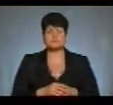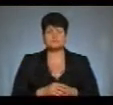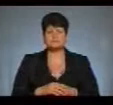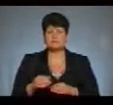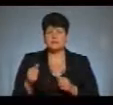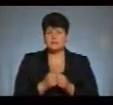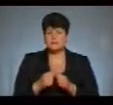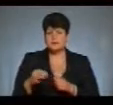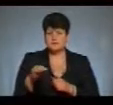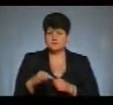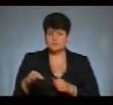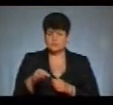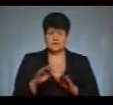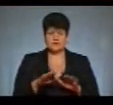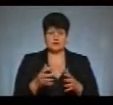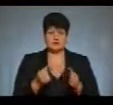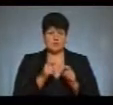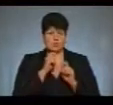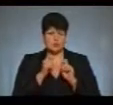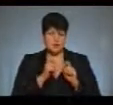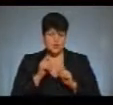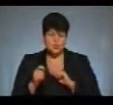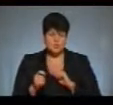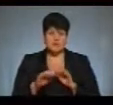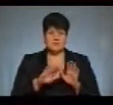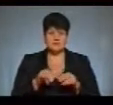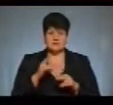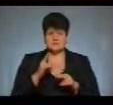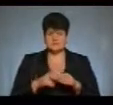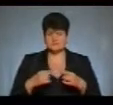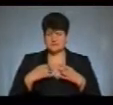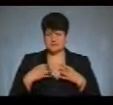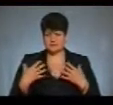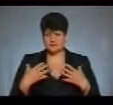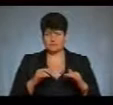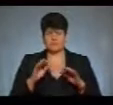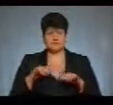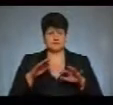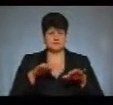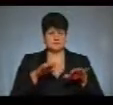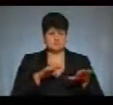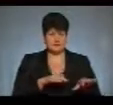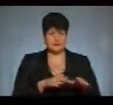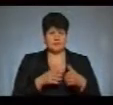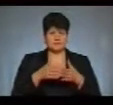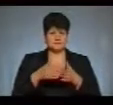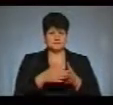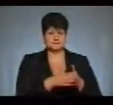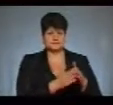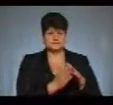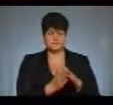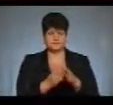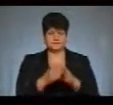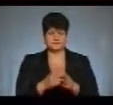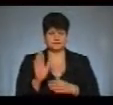отримали подарунки за активну шкільну діяльність, а після завершення урочистостей відправилися на прогулянку теплоходом. Бачила